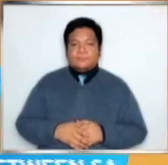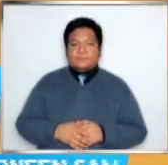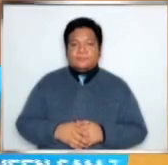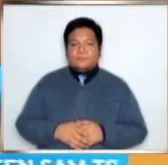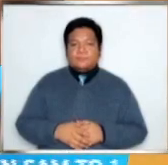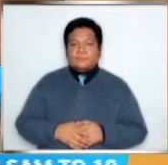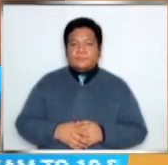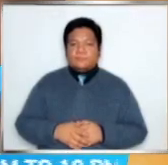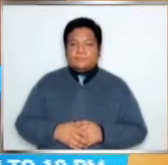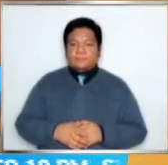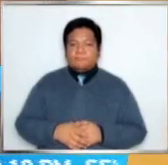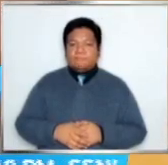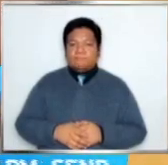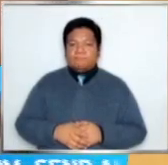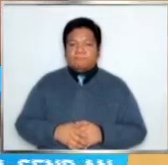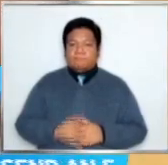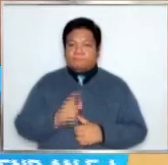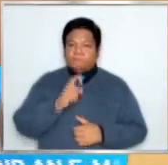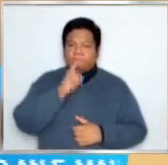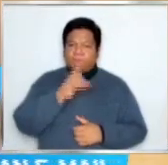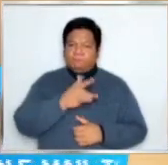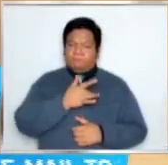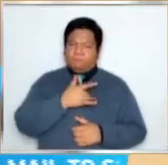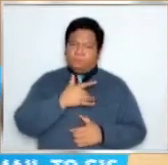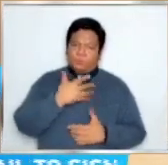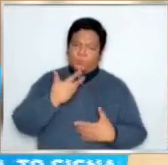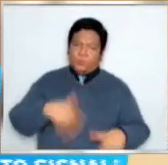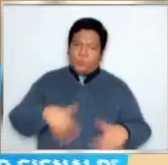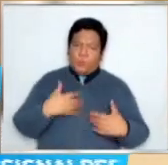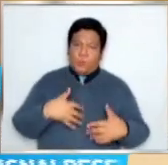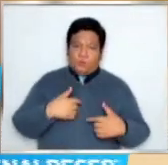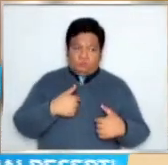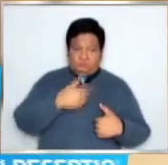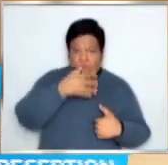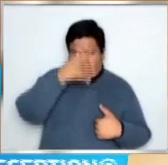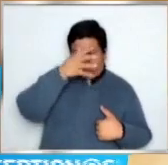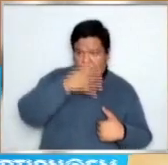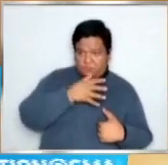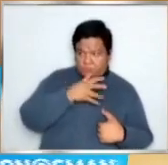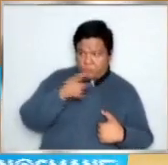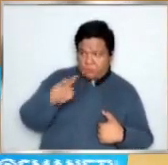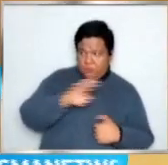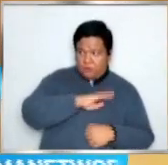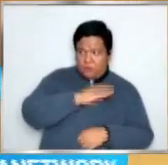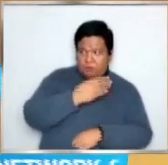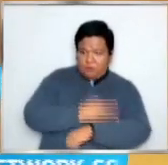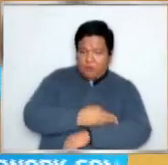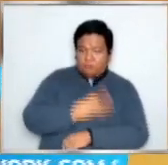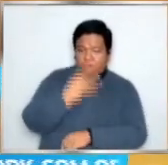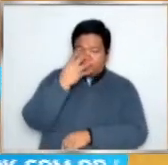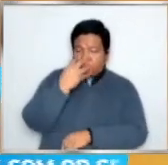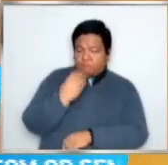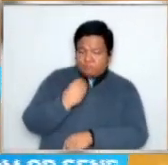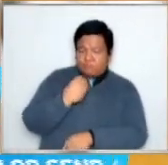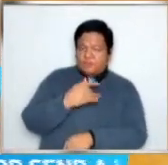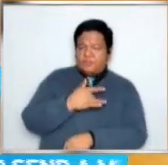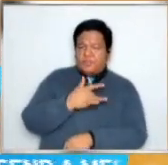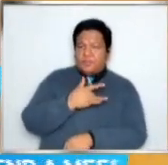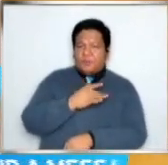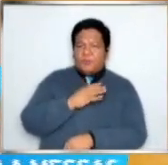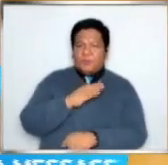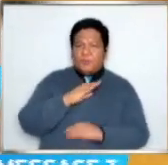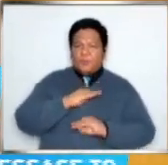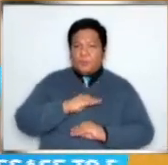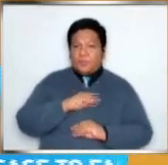Napakasarap ng feeling para sa isang magulang na panoorin ang kanilang anak na matulog ng mahimbing. Pastime nga ito ng ilang celebrity mommies